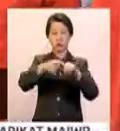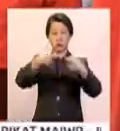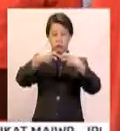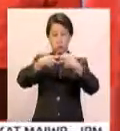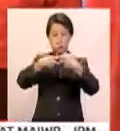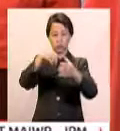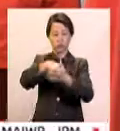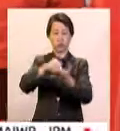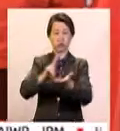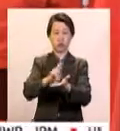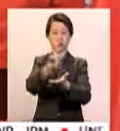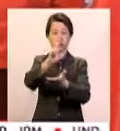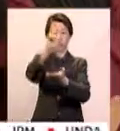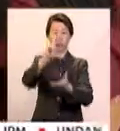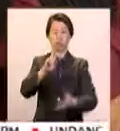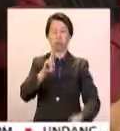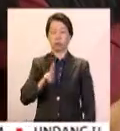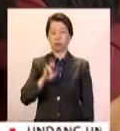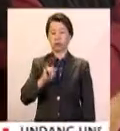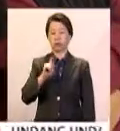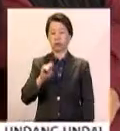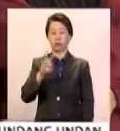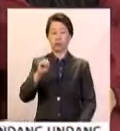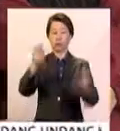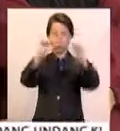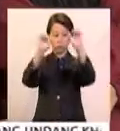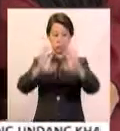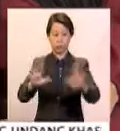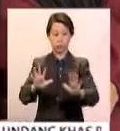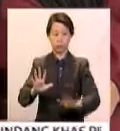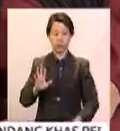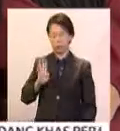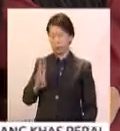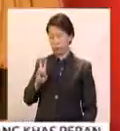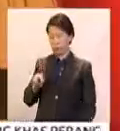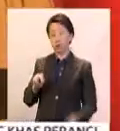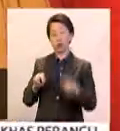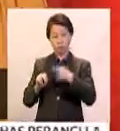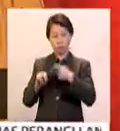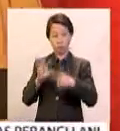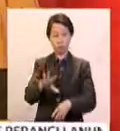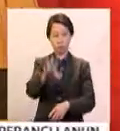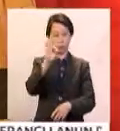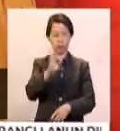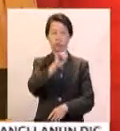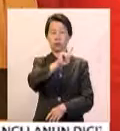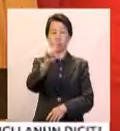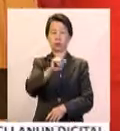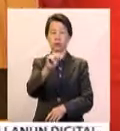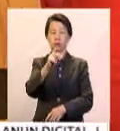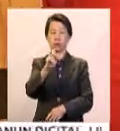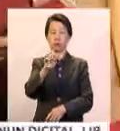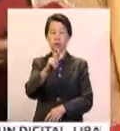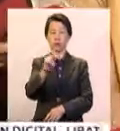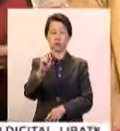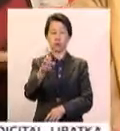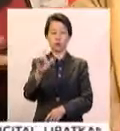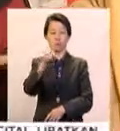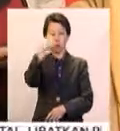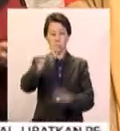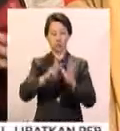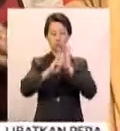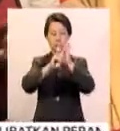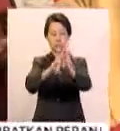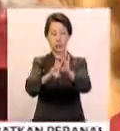di Universiti Teknologi Mara UiTM Shah Alam. Barisan Nasional BN pula memilih Zakaria Hanafi sebagai calonnya untuk